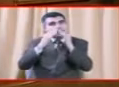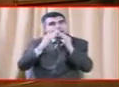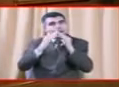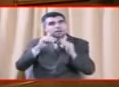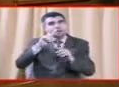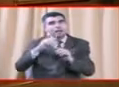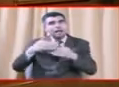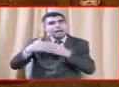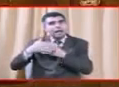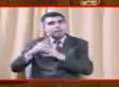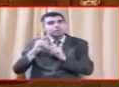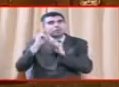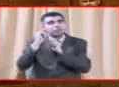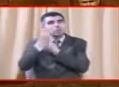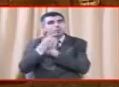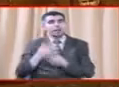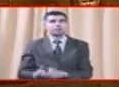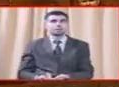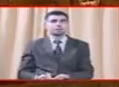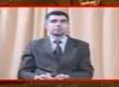الجهة الشرقية